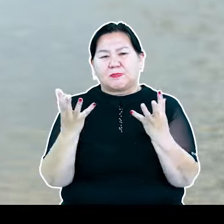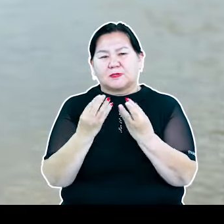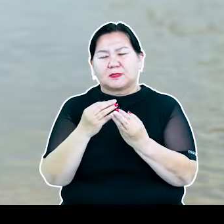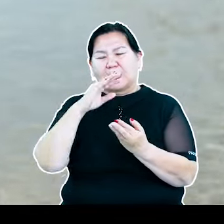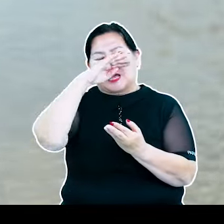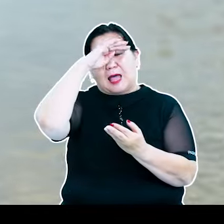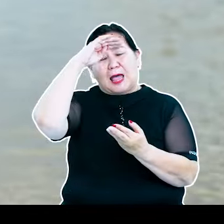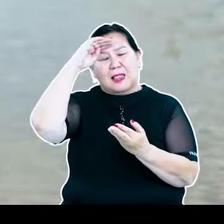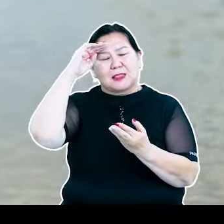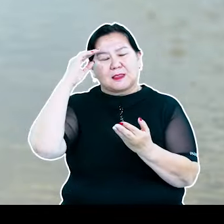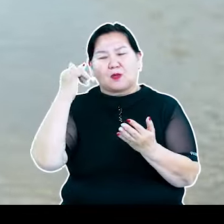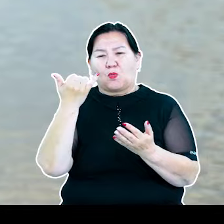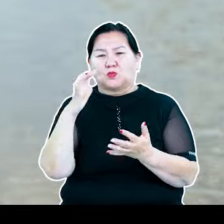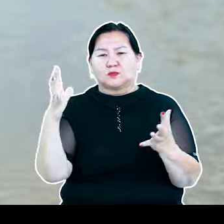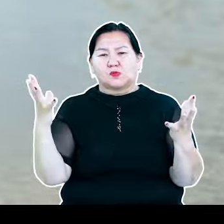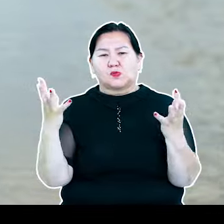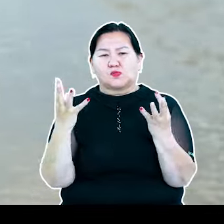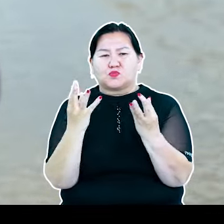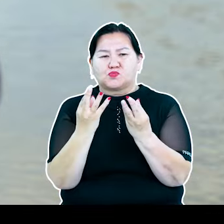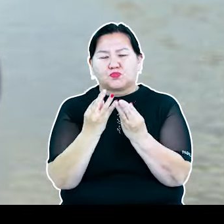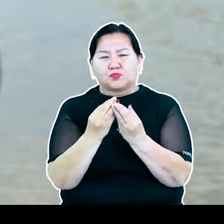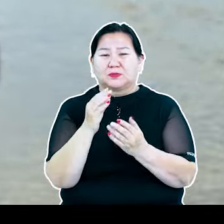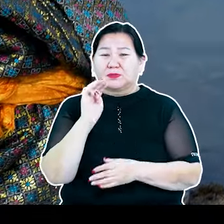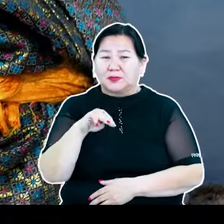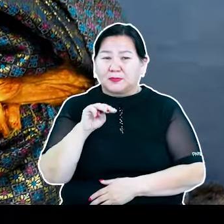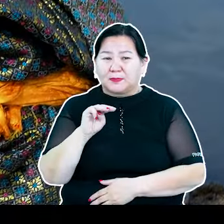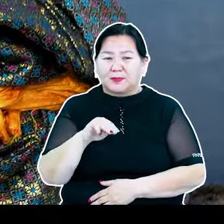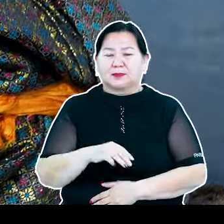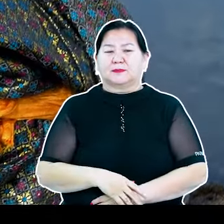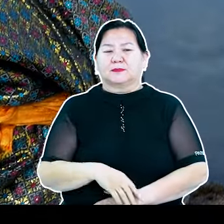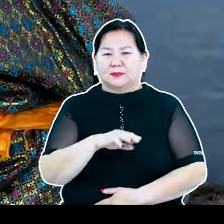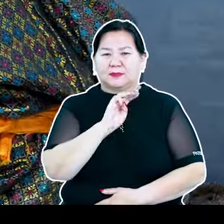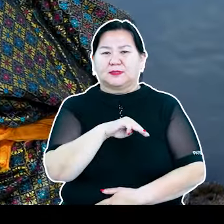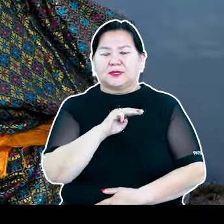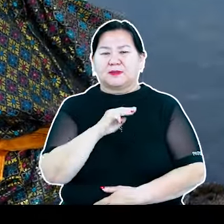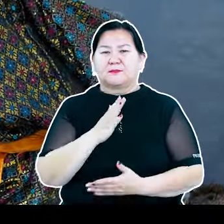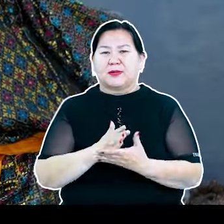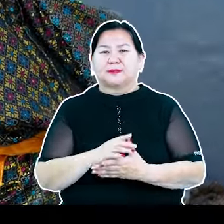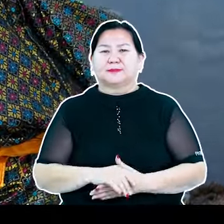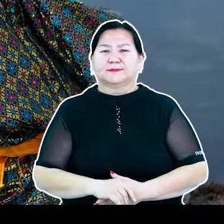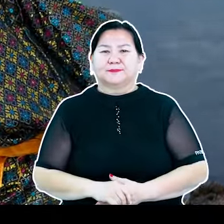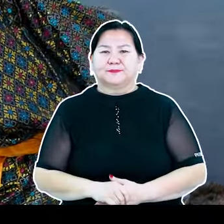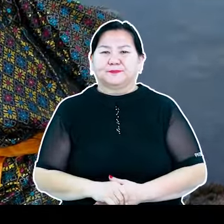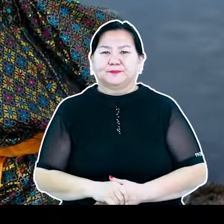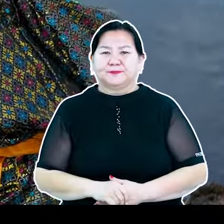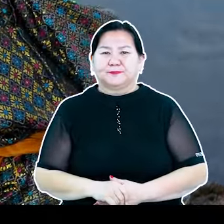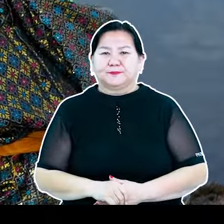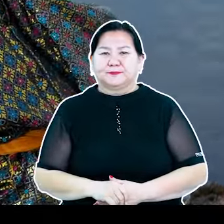Ийм халуун наранд ус ууршиж алга болохоос өөр явах ээ дээ. Харин тийм л юм шиг байна.